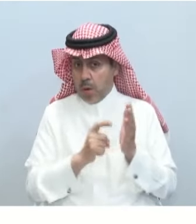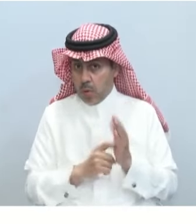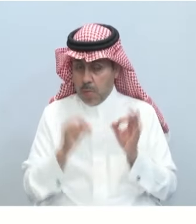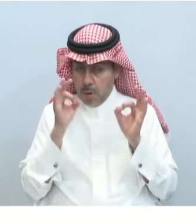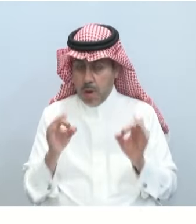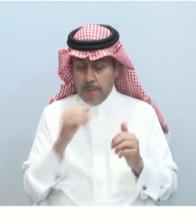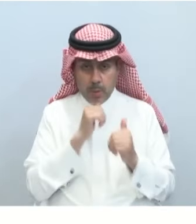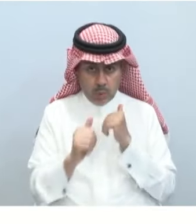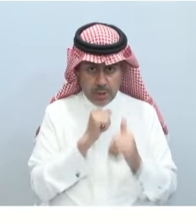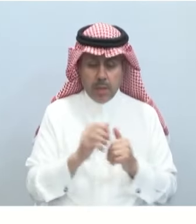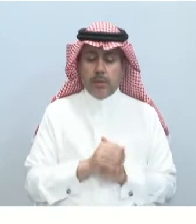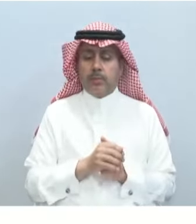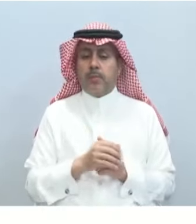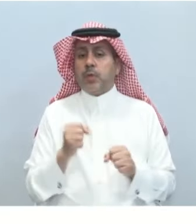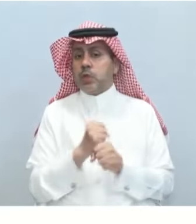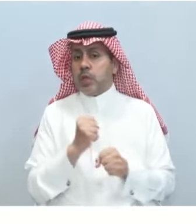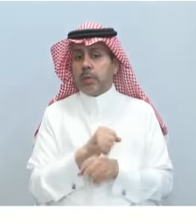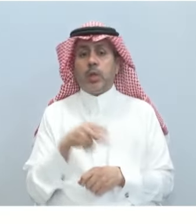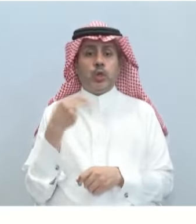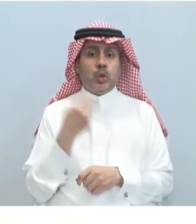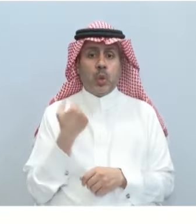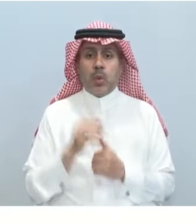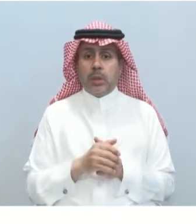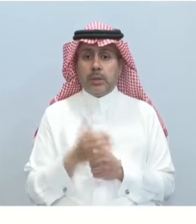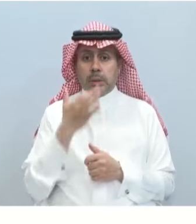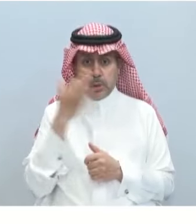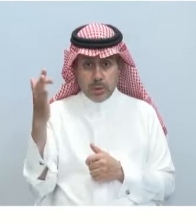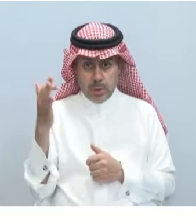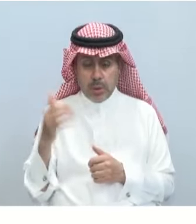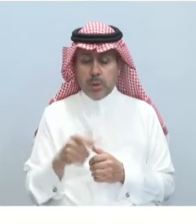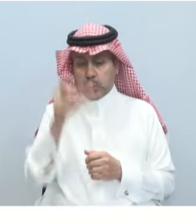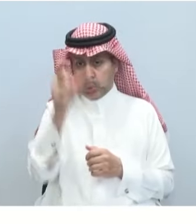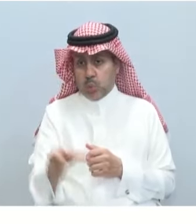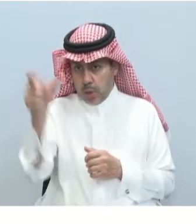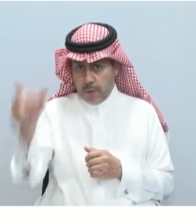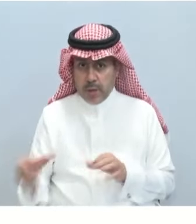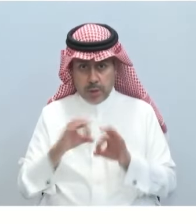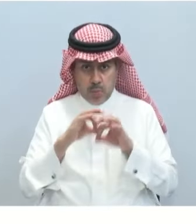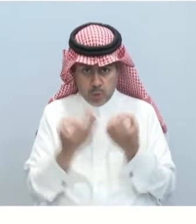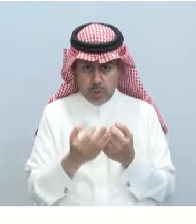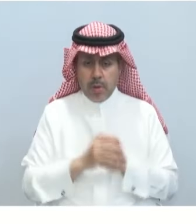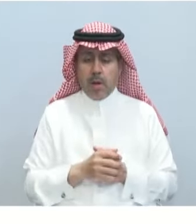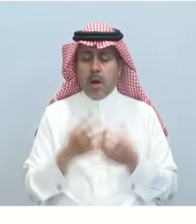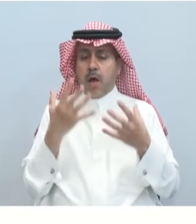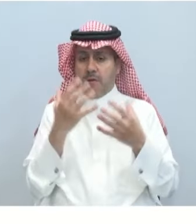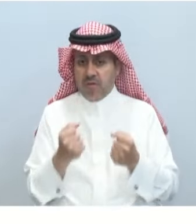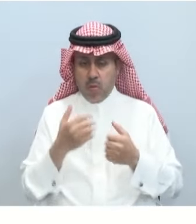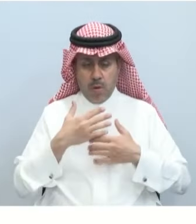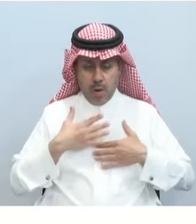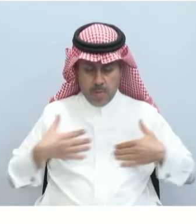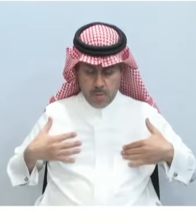الوسائل التي تستخدمها الدول في تسيير شؤون الافراد داخل المجتمع حيث تهدف الى حمايه